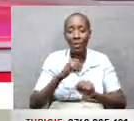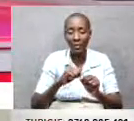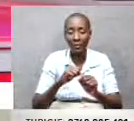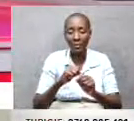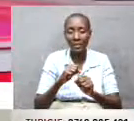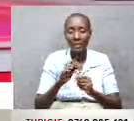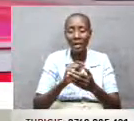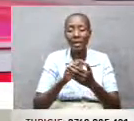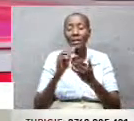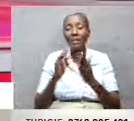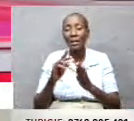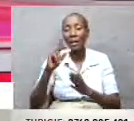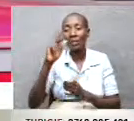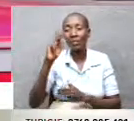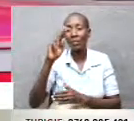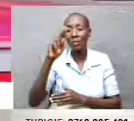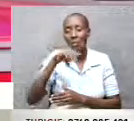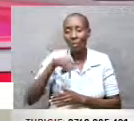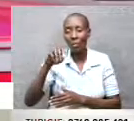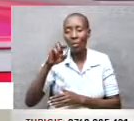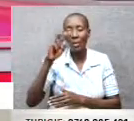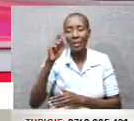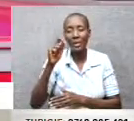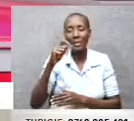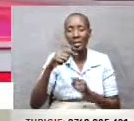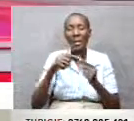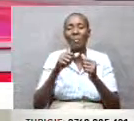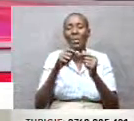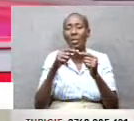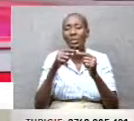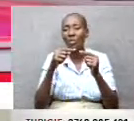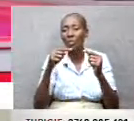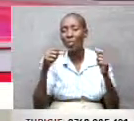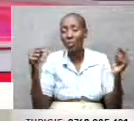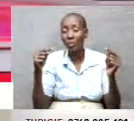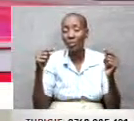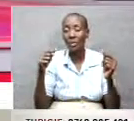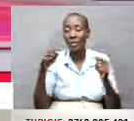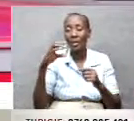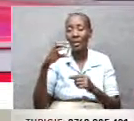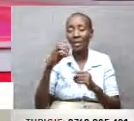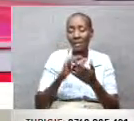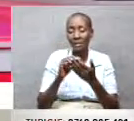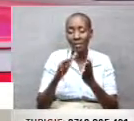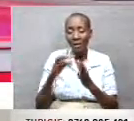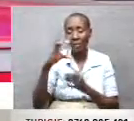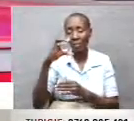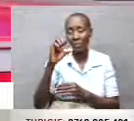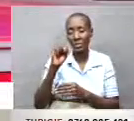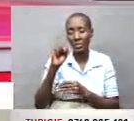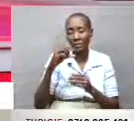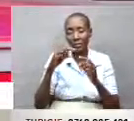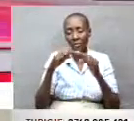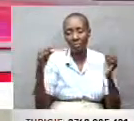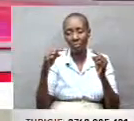KUPPET Akelo Misori amesema kwamba amekanusha matamshi ya katibu mkuu wa wizara ya elimu Belio Kipsang kuwa fedha za muhula